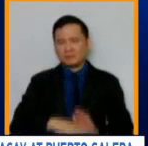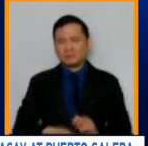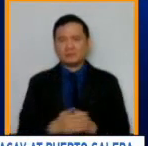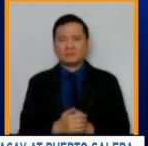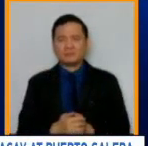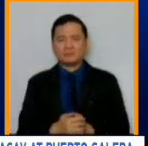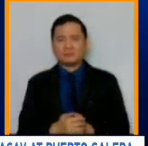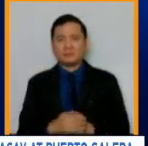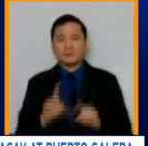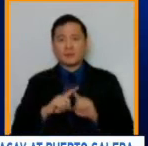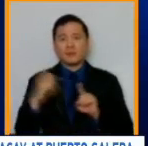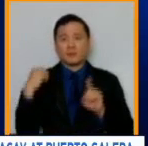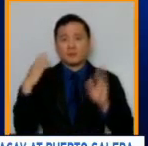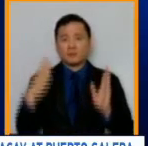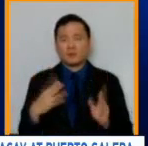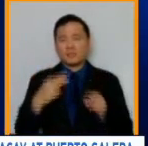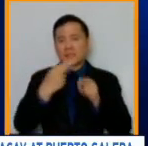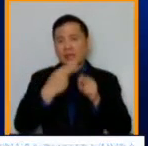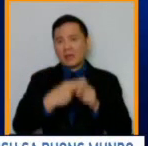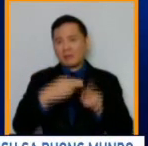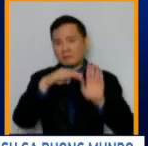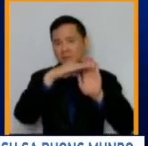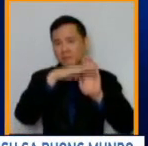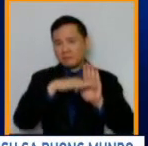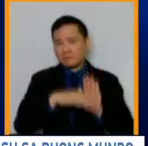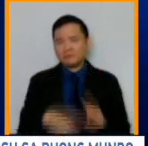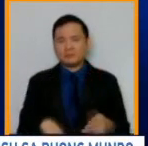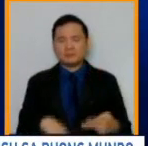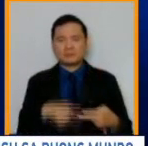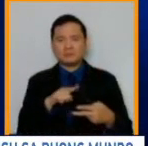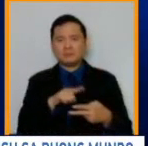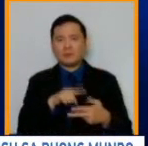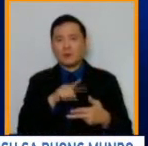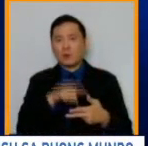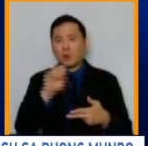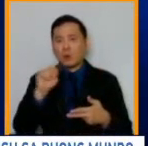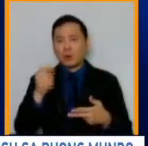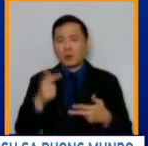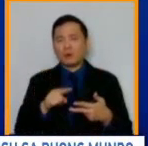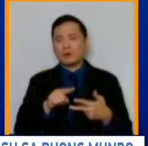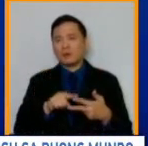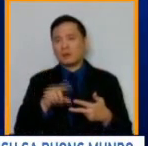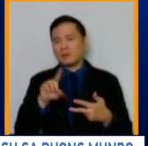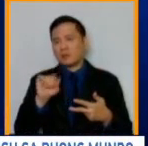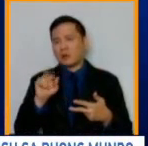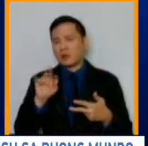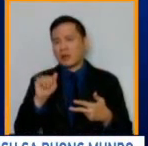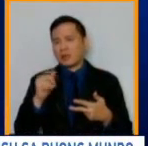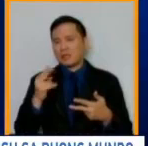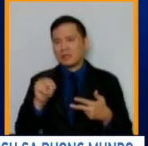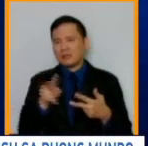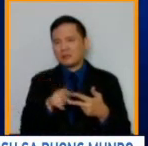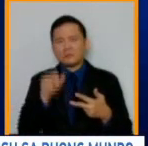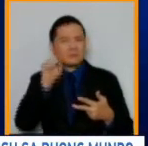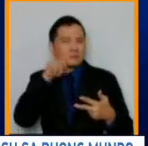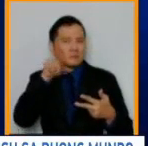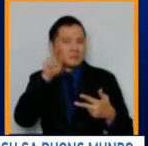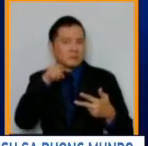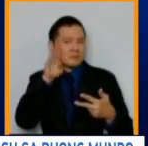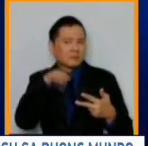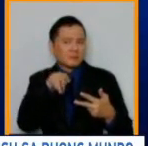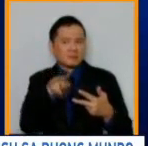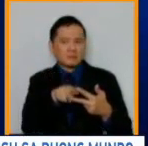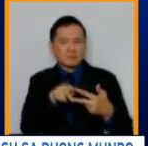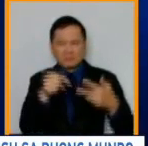sina Lincoln Ong, magkapatid na Mohit at Twinkle Dargani, Crizel Mago at Wang Tsuyen. Ipinadedeport naman ng komite si Michael